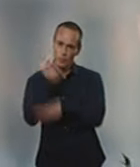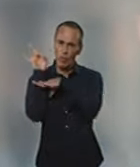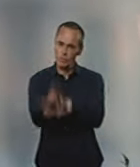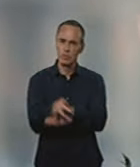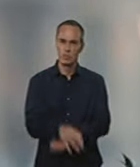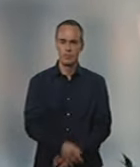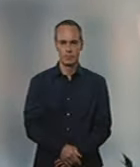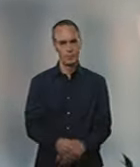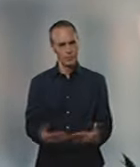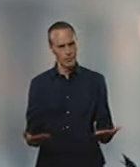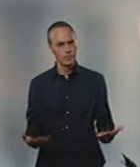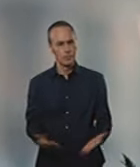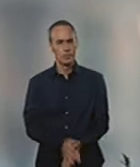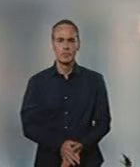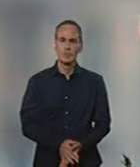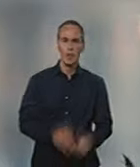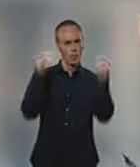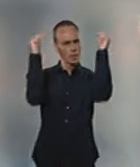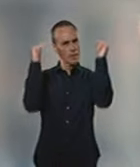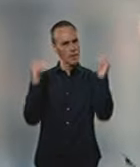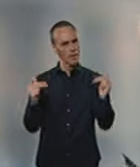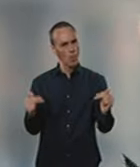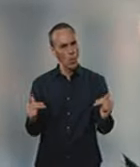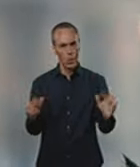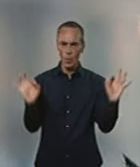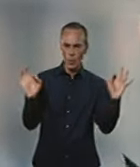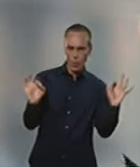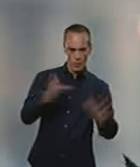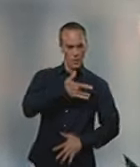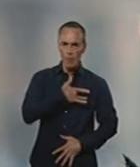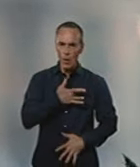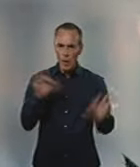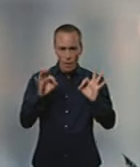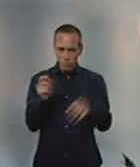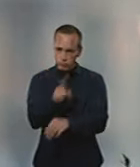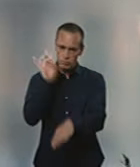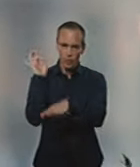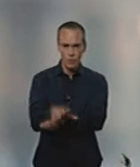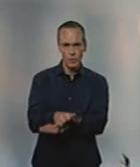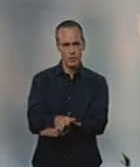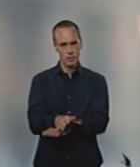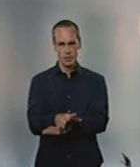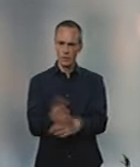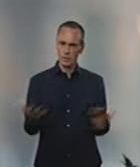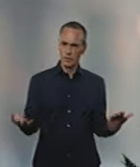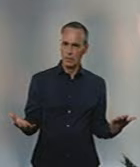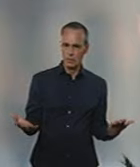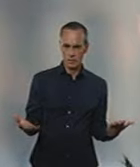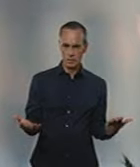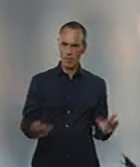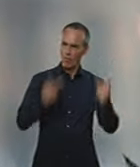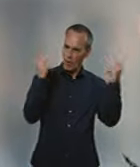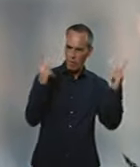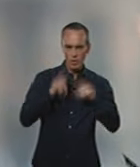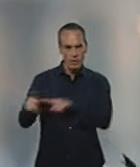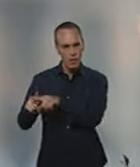refus de considérer qu'il n'y a aucune hiérarchie entre les sentiments les situations et les choses s'il n'y a plus de frontière entre l'Europe et le